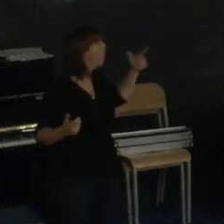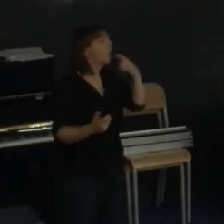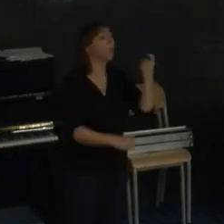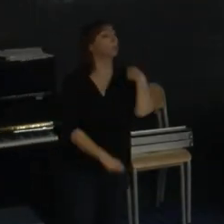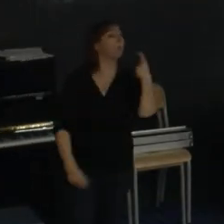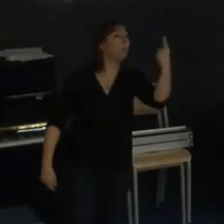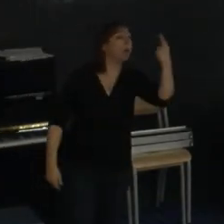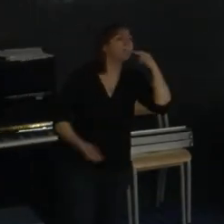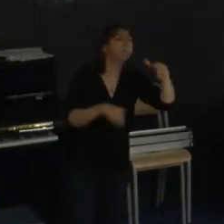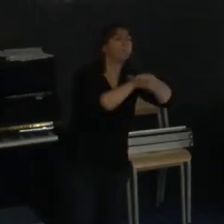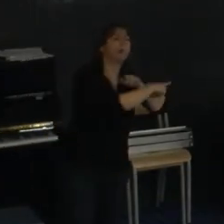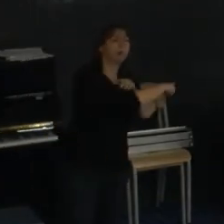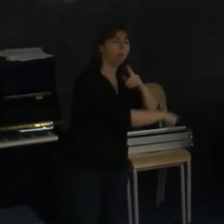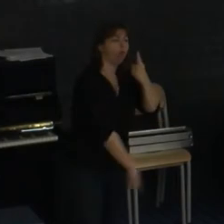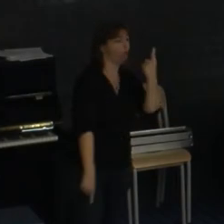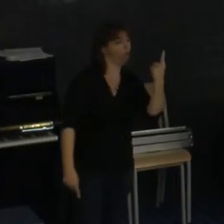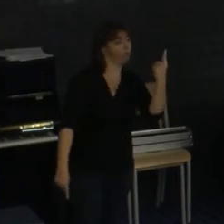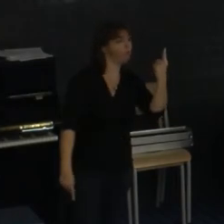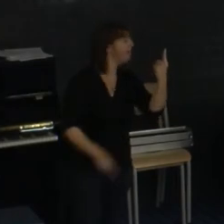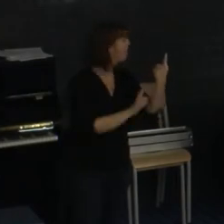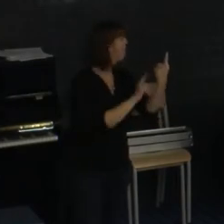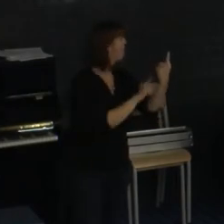1 qui est de type breakpoint,